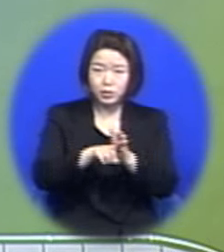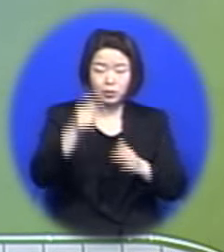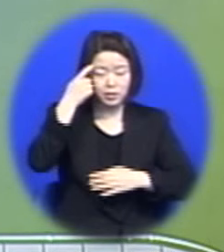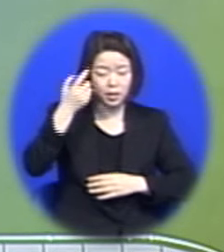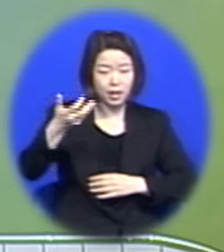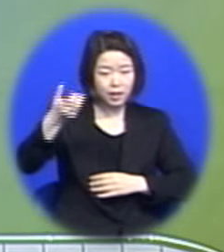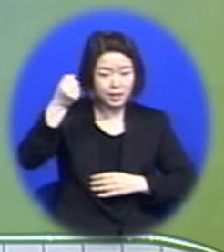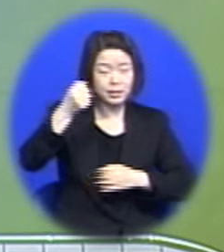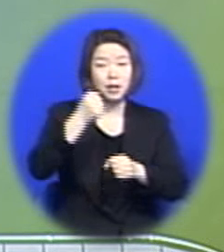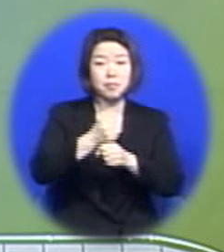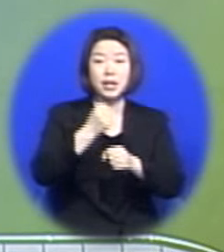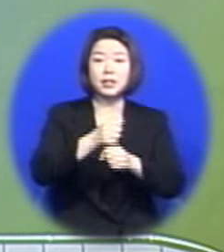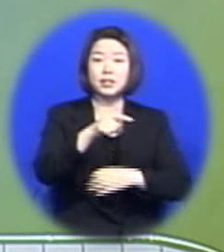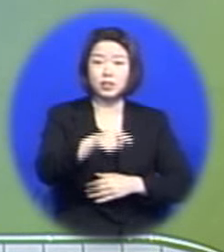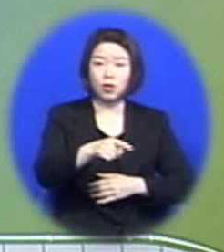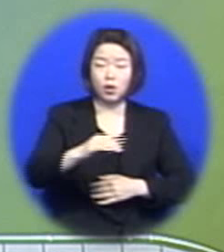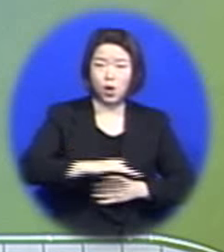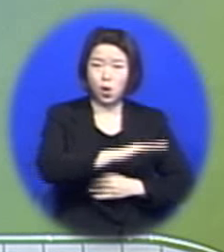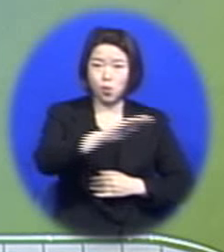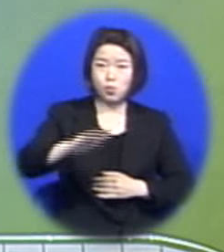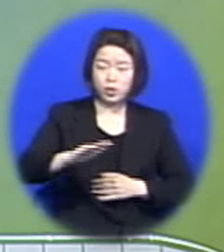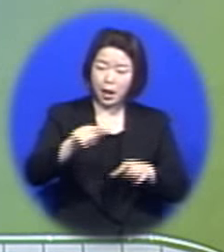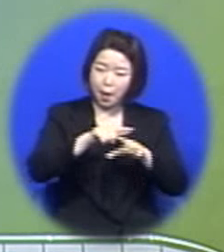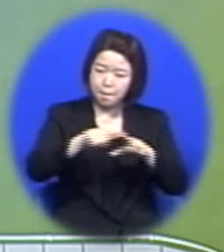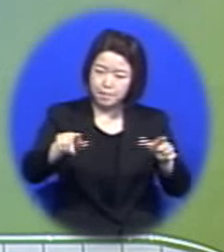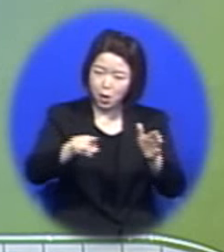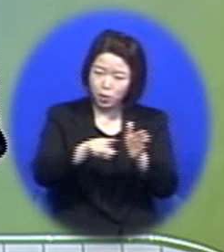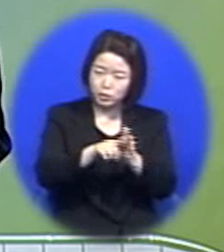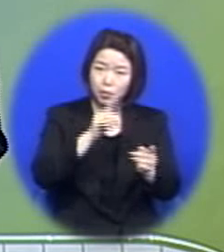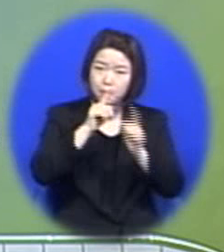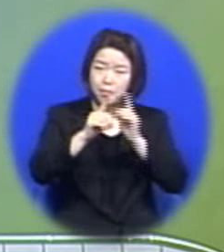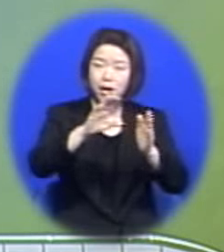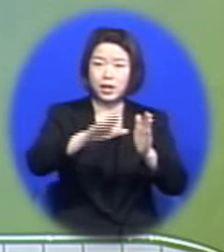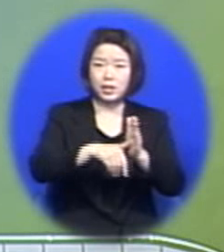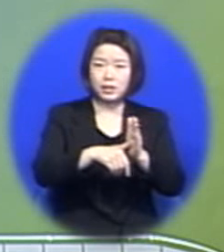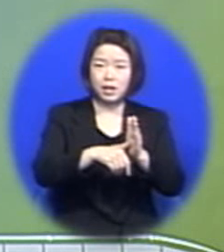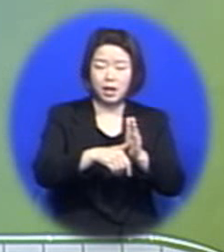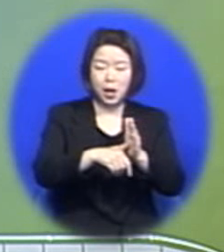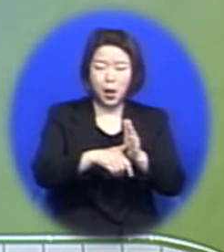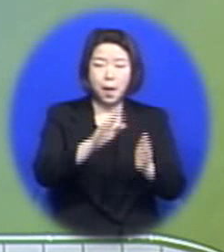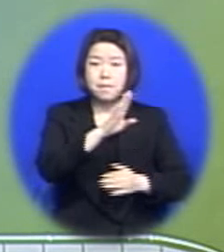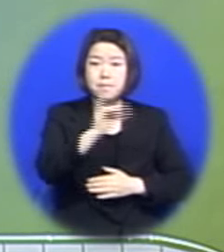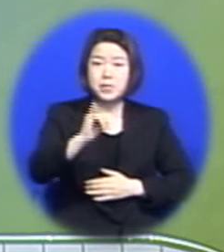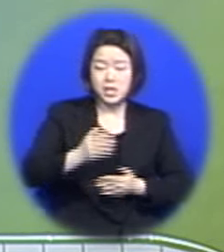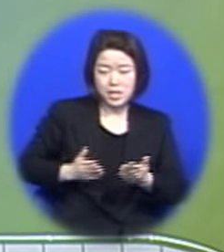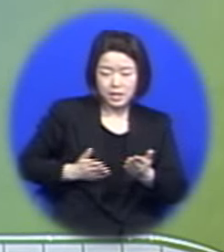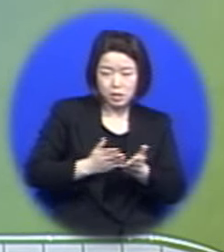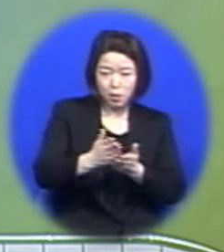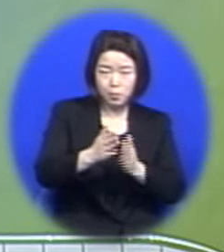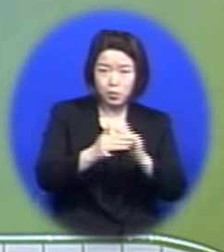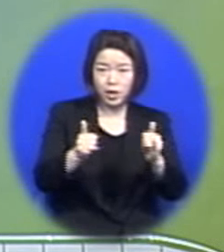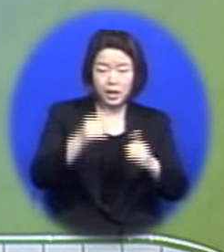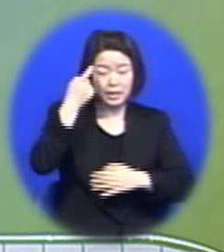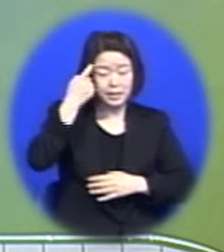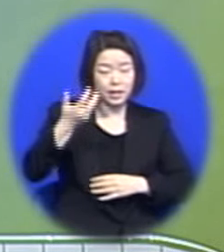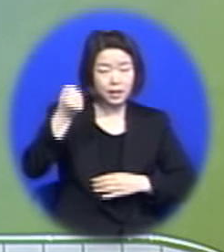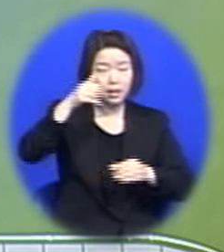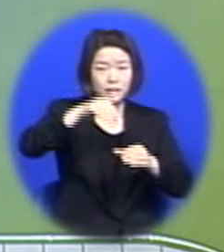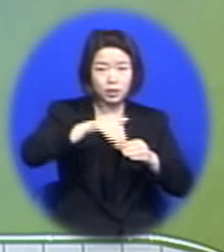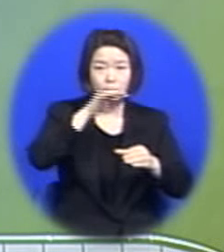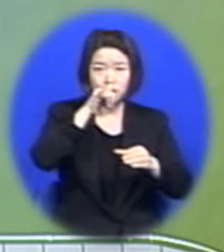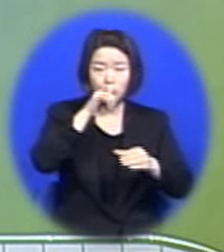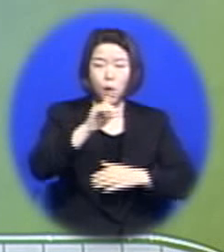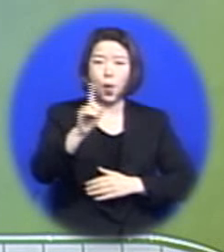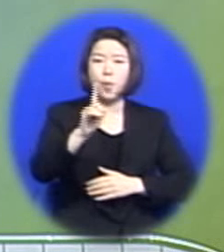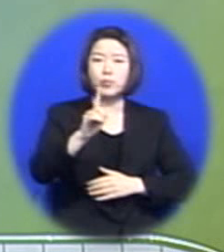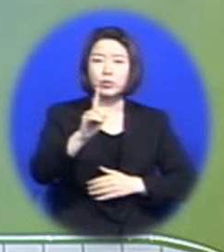것이다. 우리가 평신도라고 말할 때 그 말에는 비전문가라는 생각이 담겨 있다. 결국 무슨